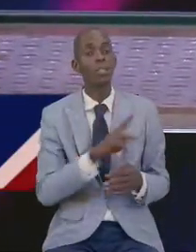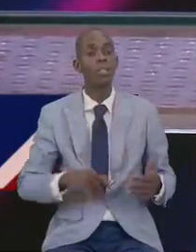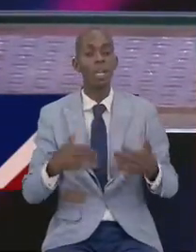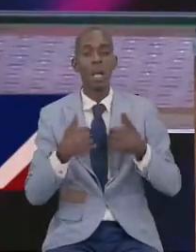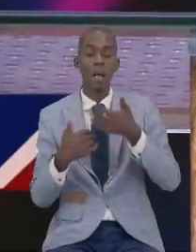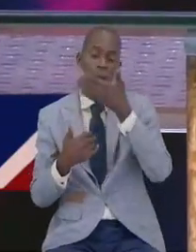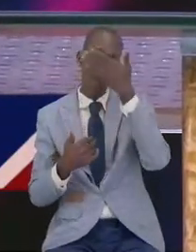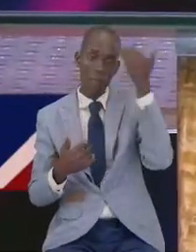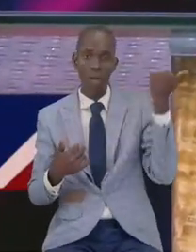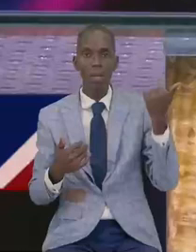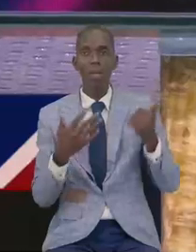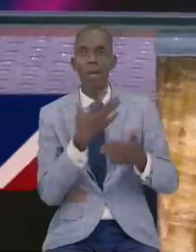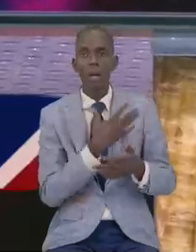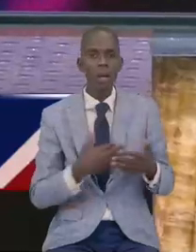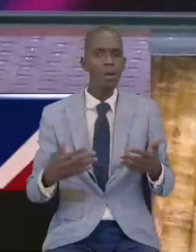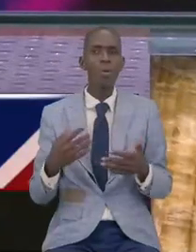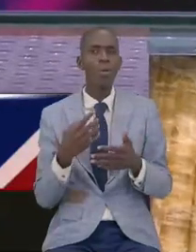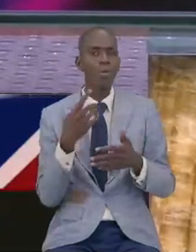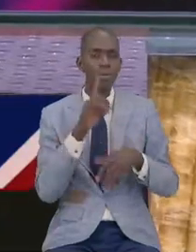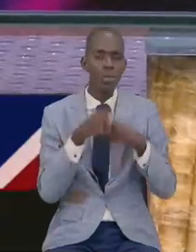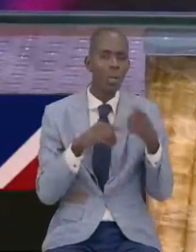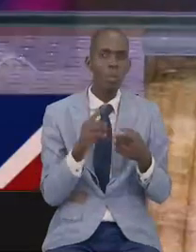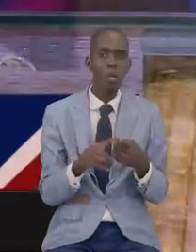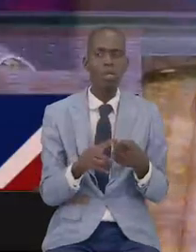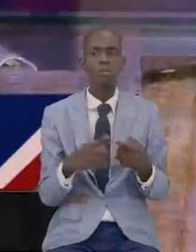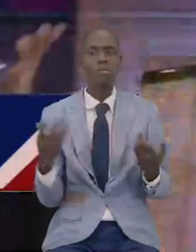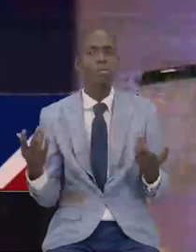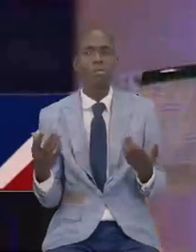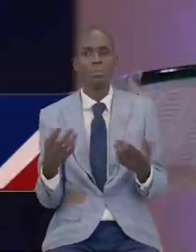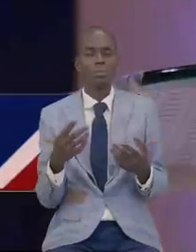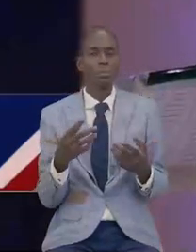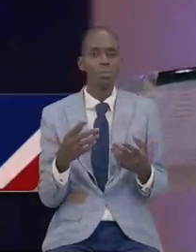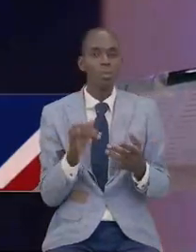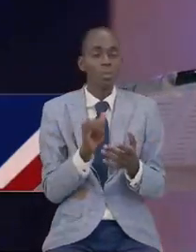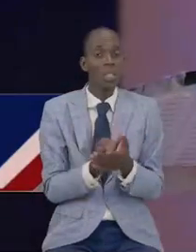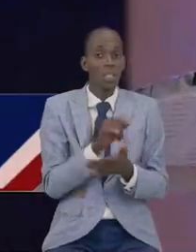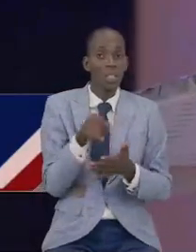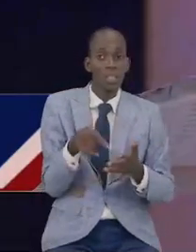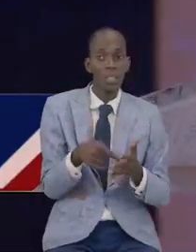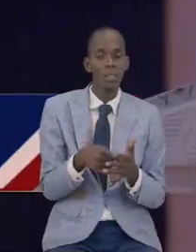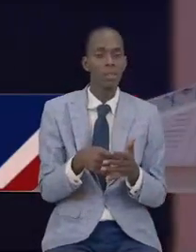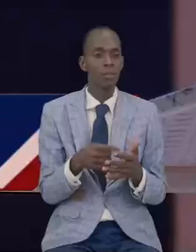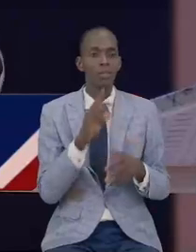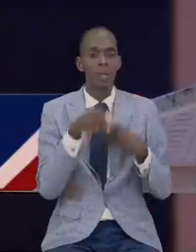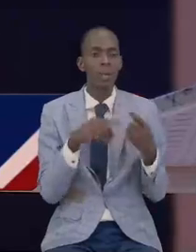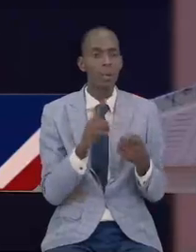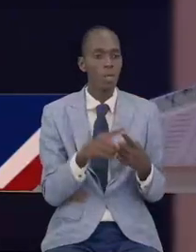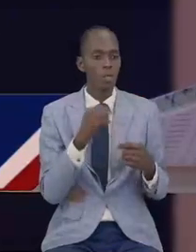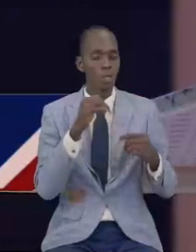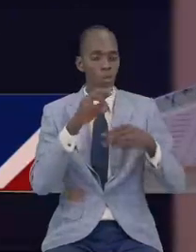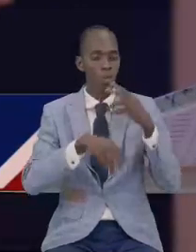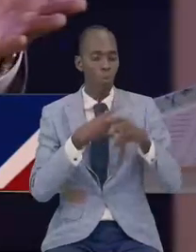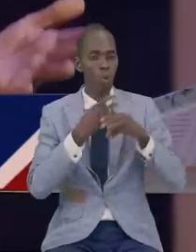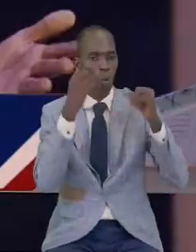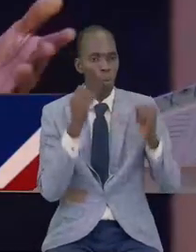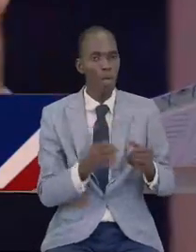cela parle des puissances mondiales. Cela parle des royaumes païens. Ceci va régner